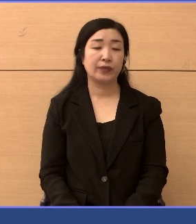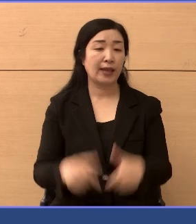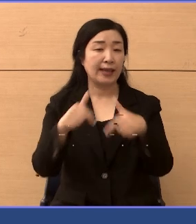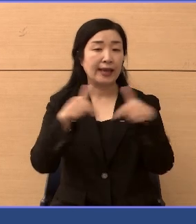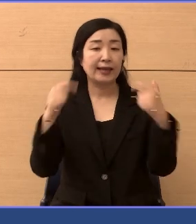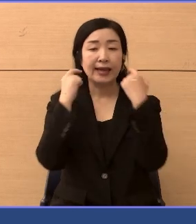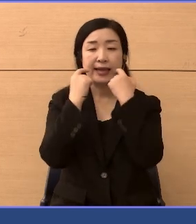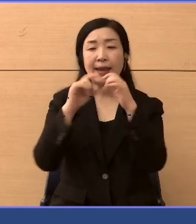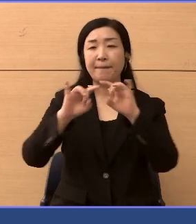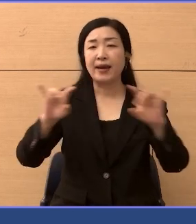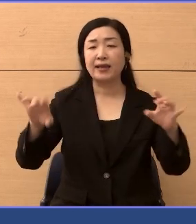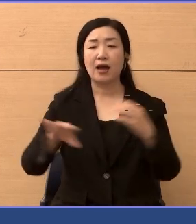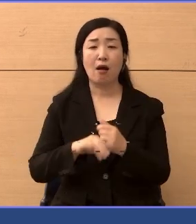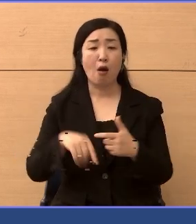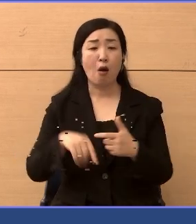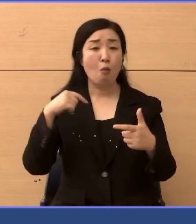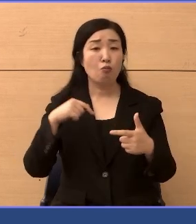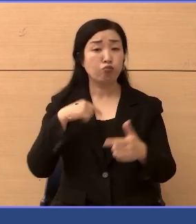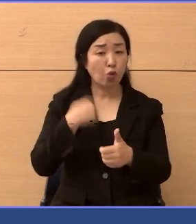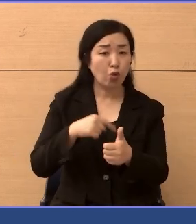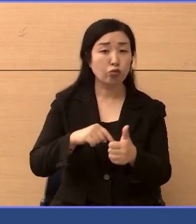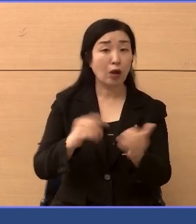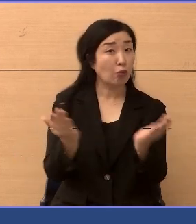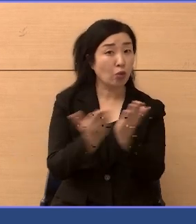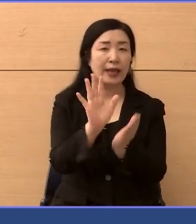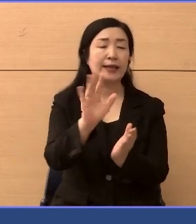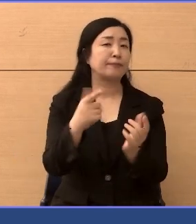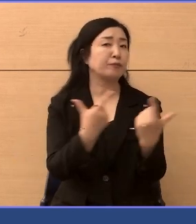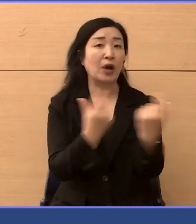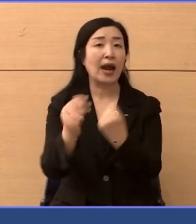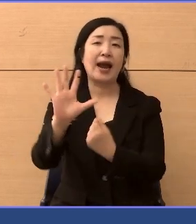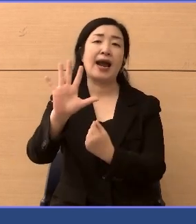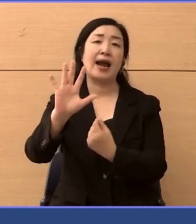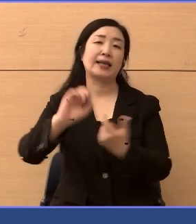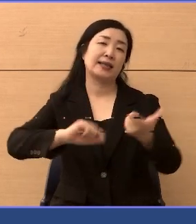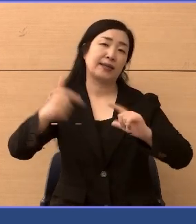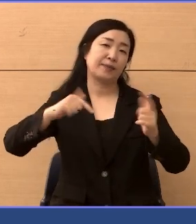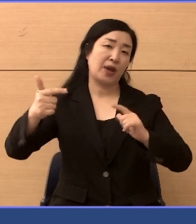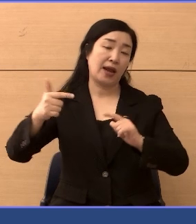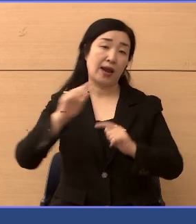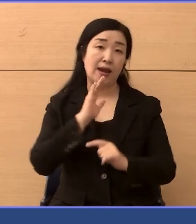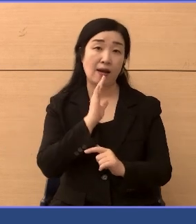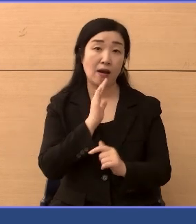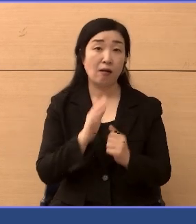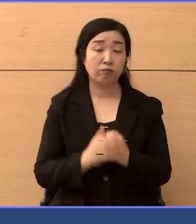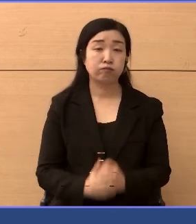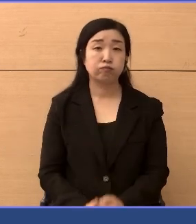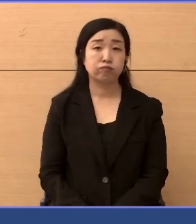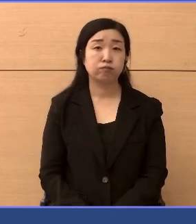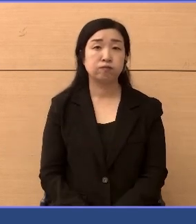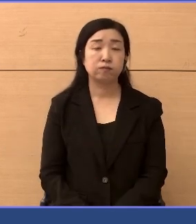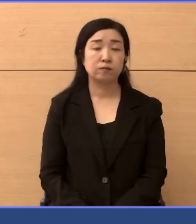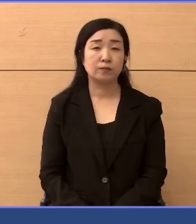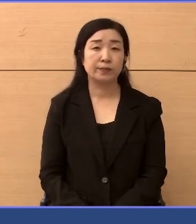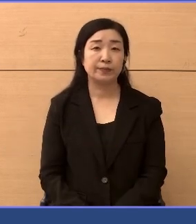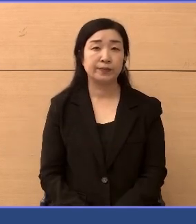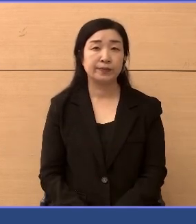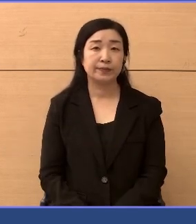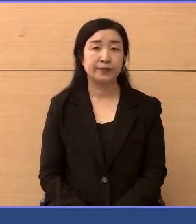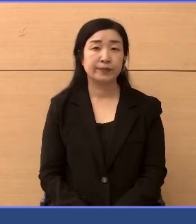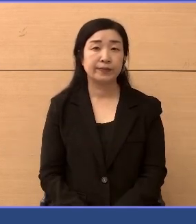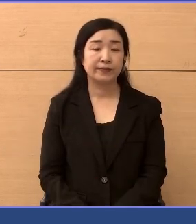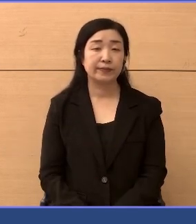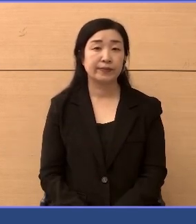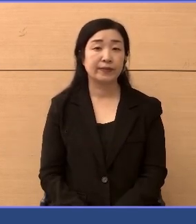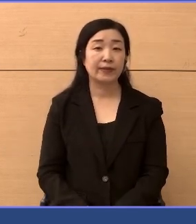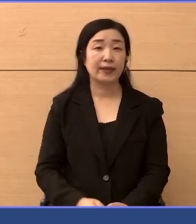각각의 개인마다 ASD. 그 교육이 다를 수도 있을 As we move 것이라는 into 것을 분명히 adult 전제하고 life, we 있습니다. need to be 그리고 이러한 aware 상해 that 동안 people with